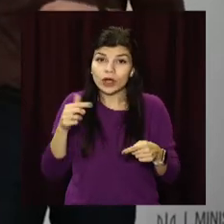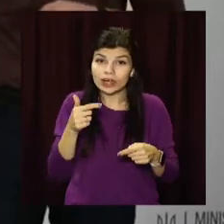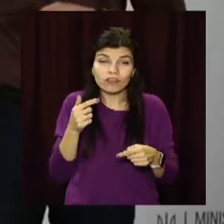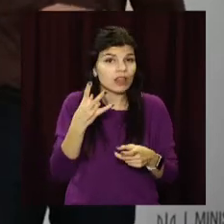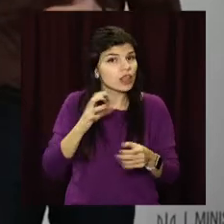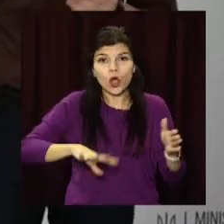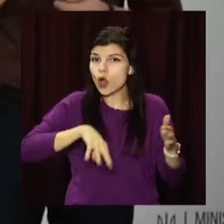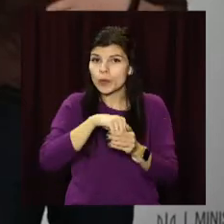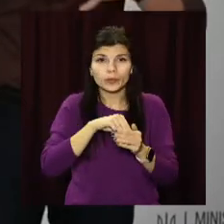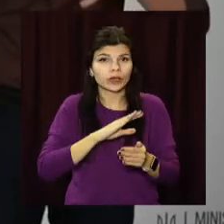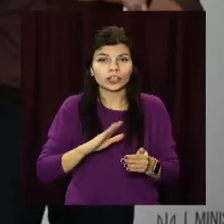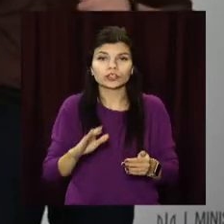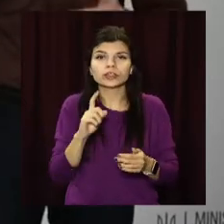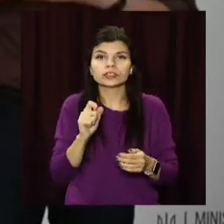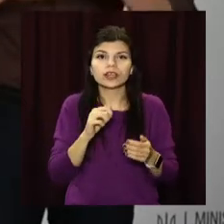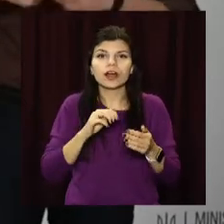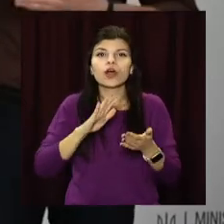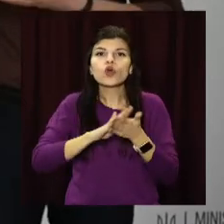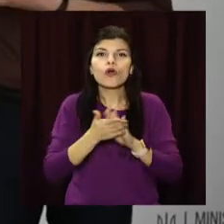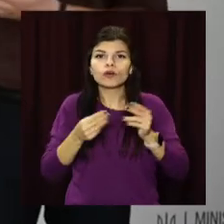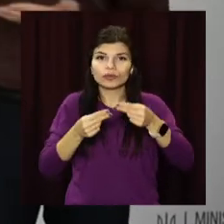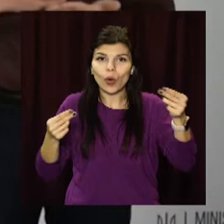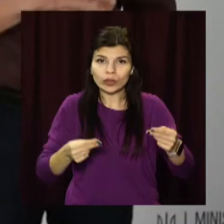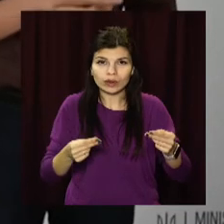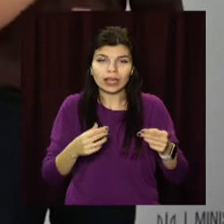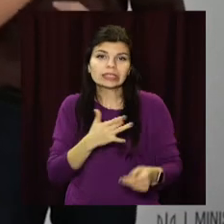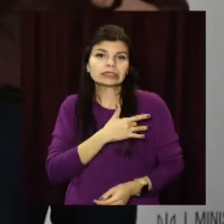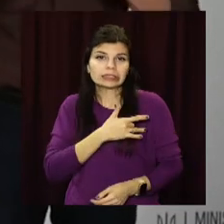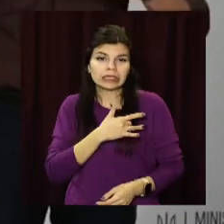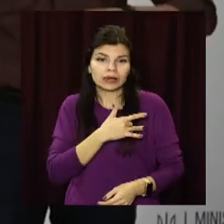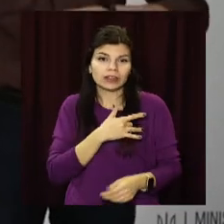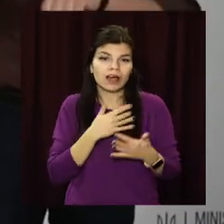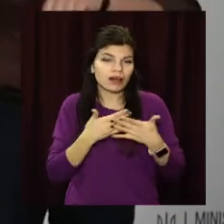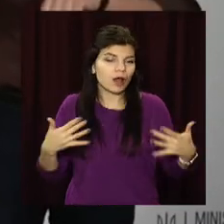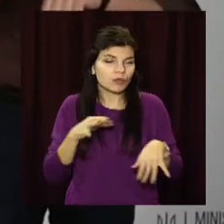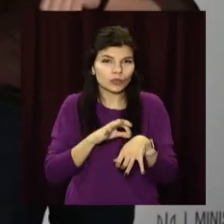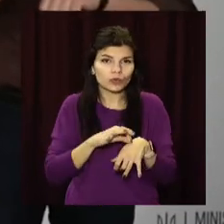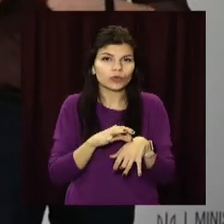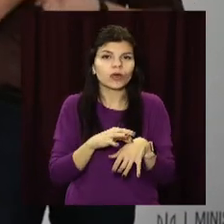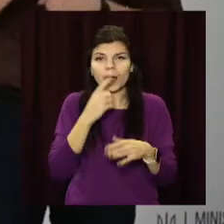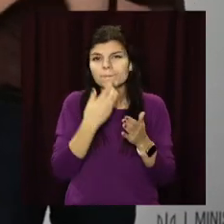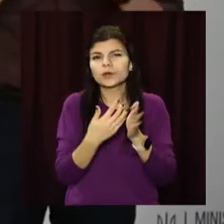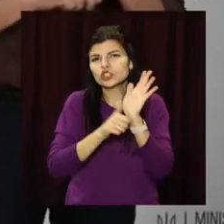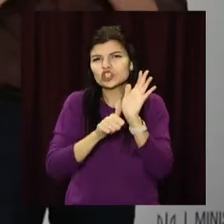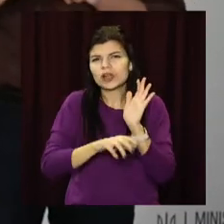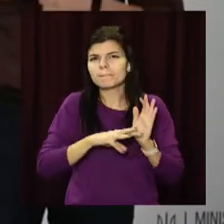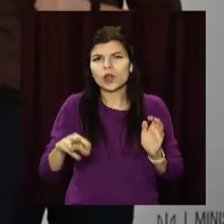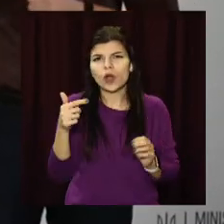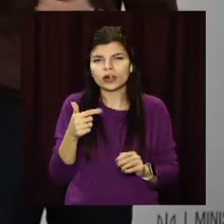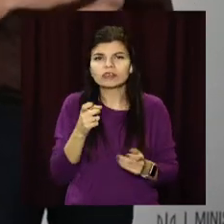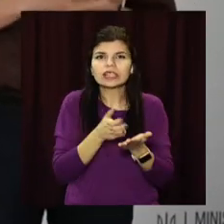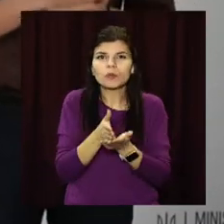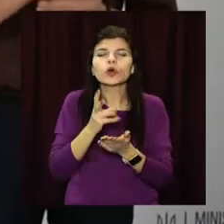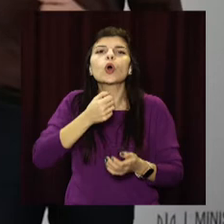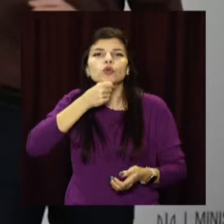не оплачено за укладеними контрактами за напрямком серцево-судинних захворювань. Понад 60 мільйонів гривень за